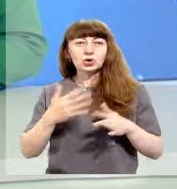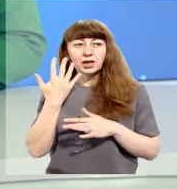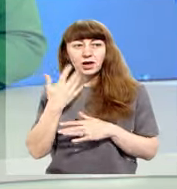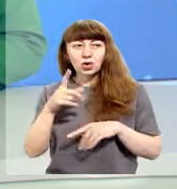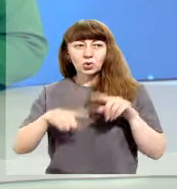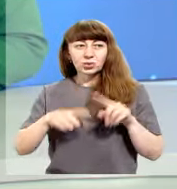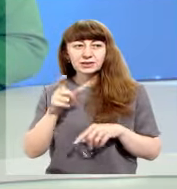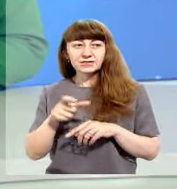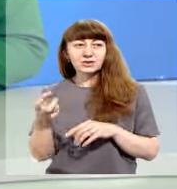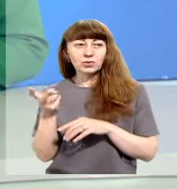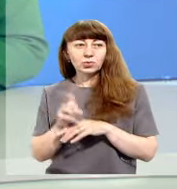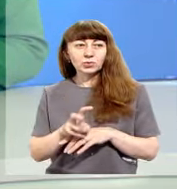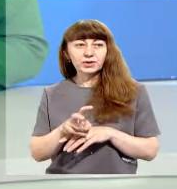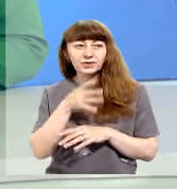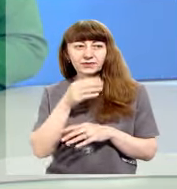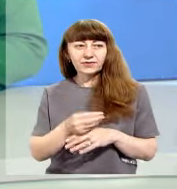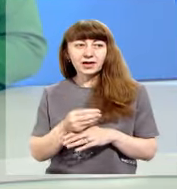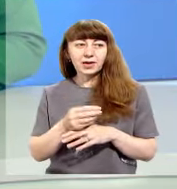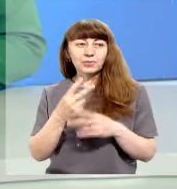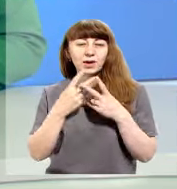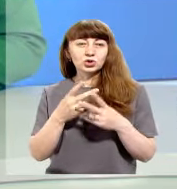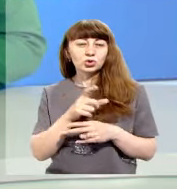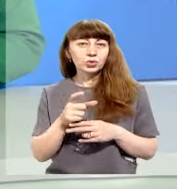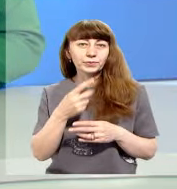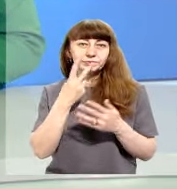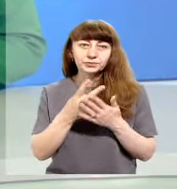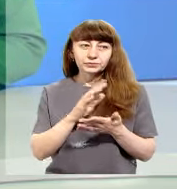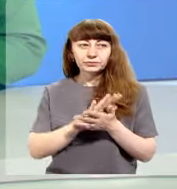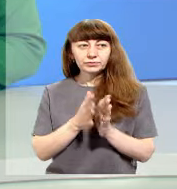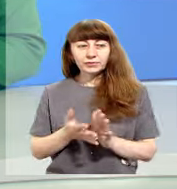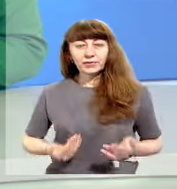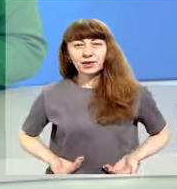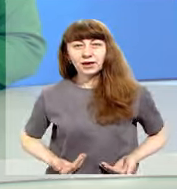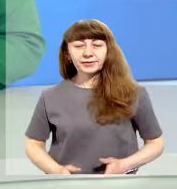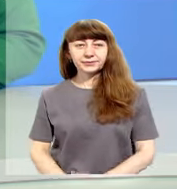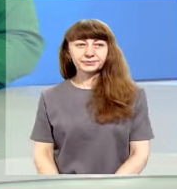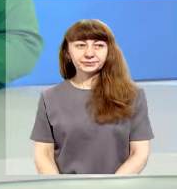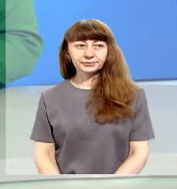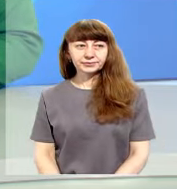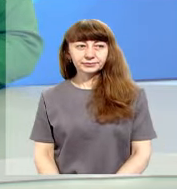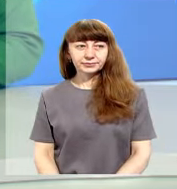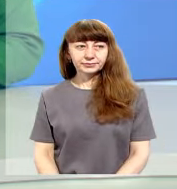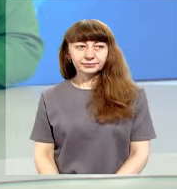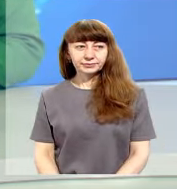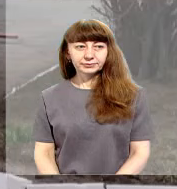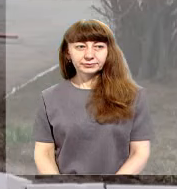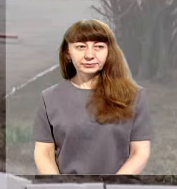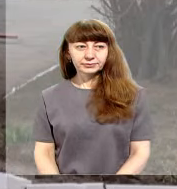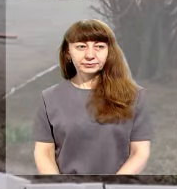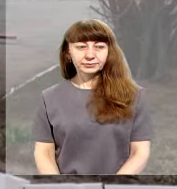могут навестить осужденных, ознакомиться с условиями их проживания. Наши корреспонденты тоже не упустили такую возможность.